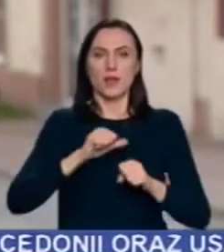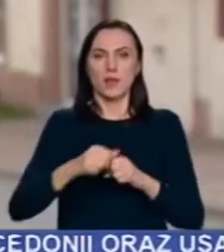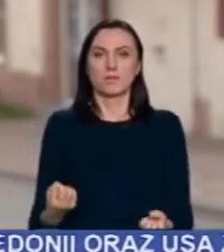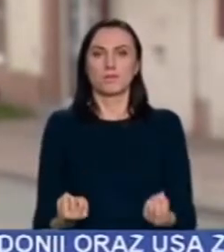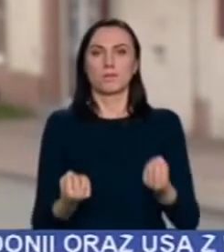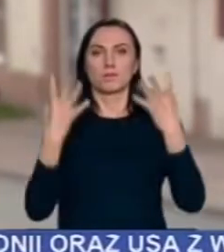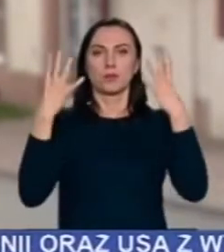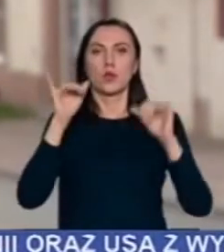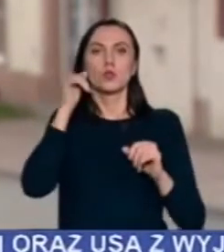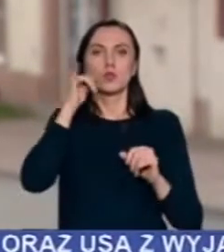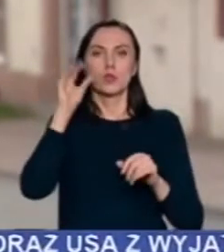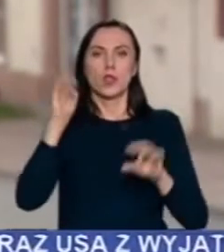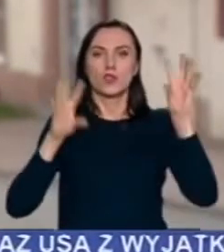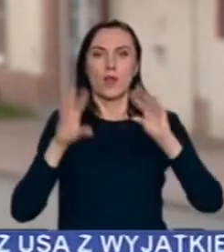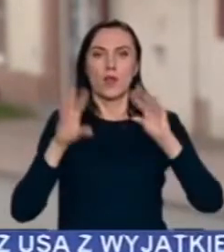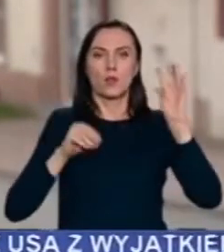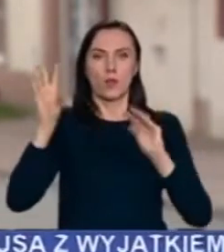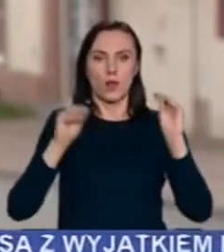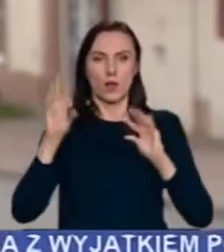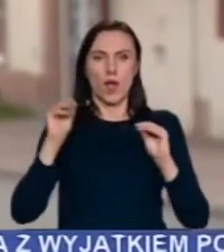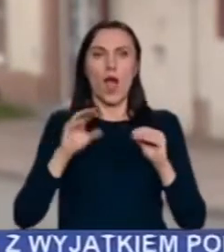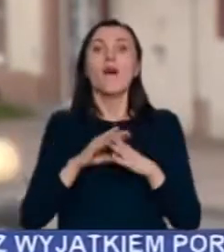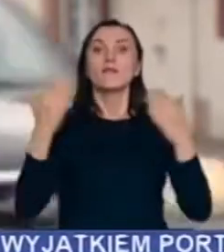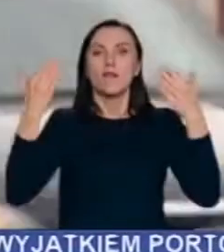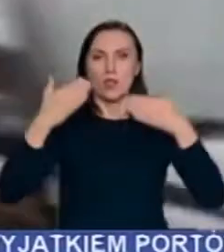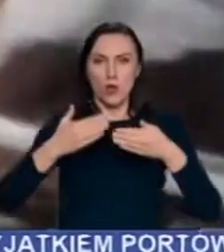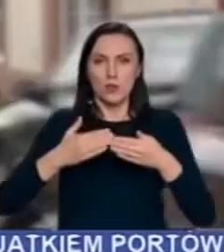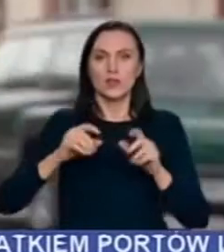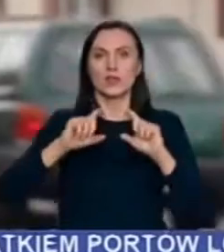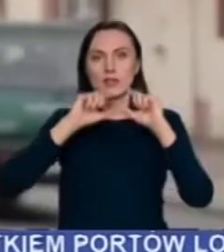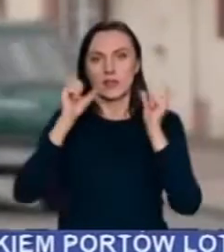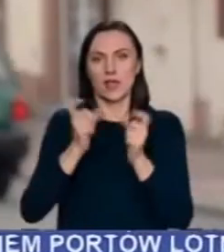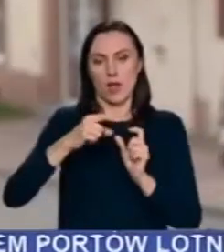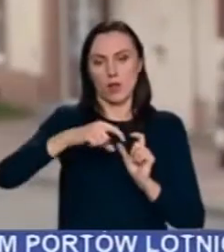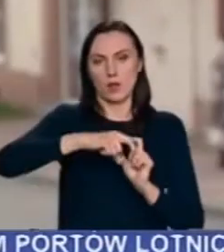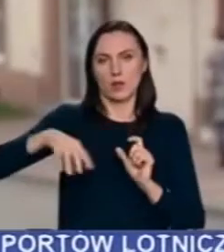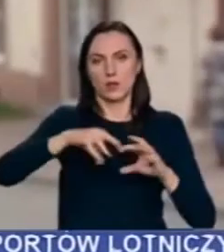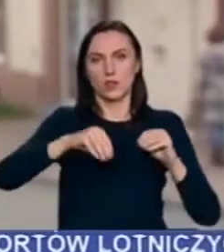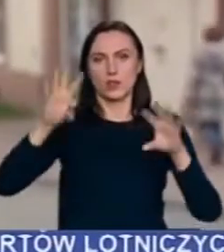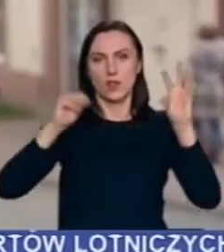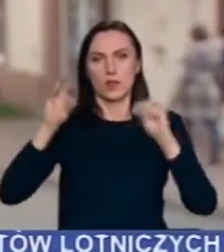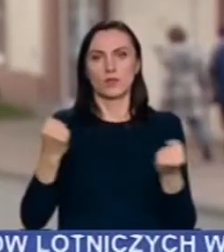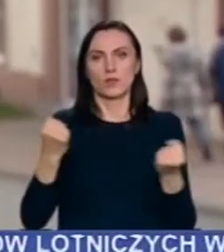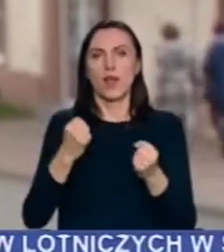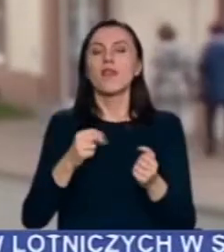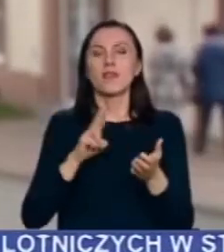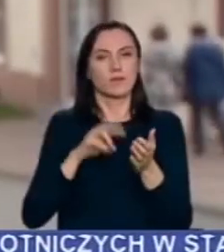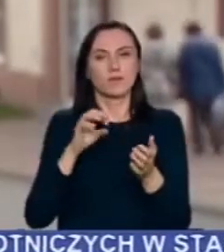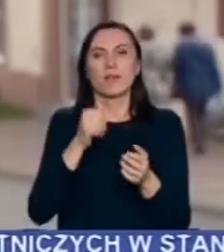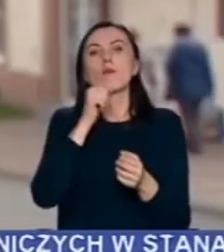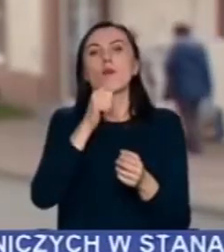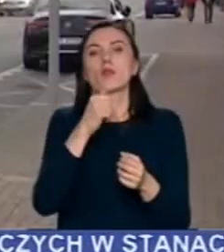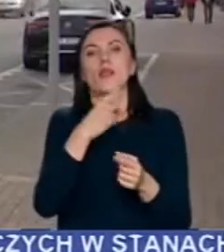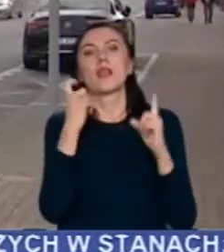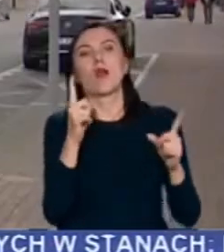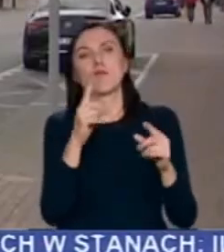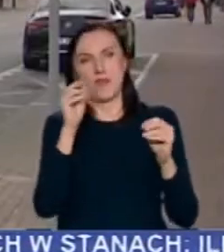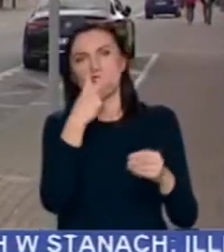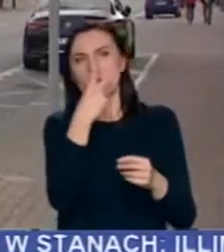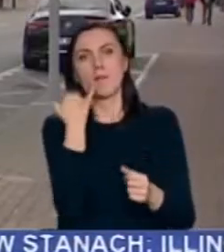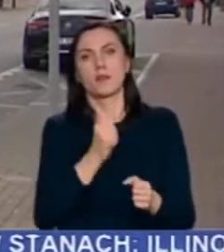żółte, ostrzegawcze lampy, no a w nocy odpowiednia cała iluminacja. Na pewno nie da się nie zauważyć takiego przejścia.